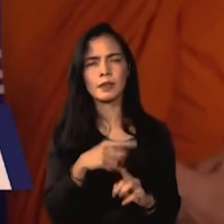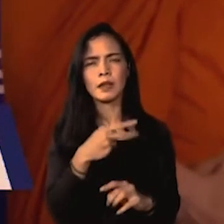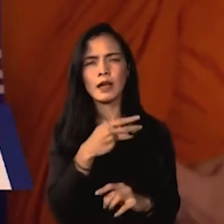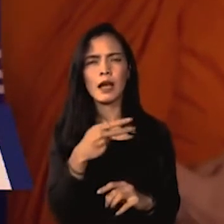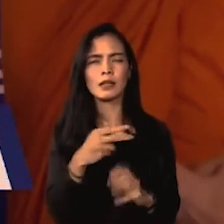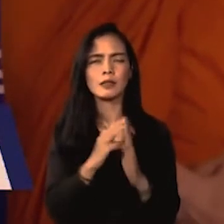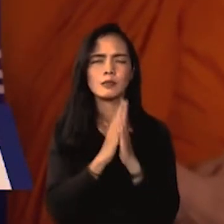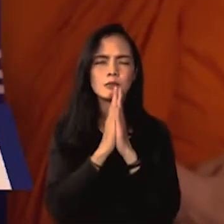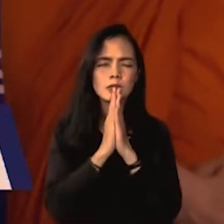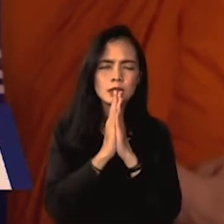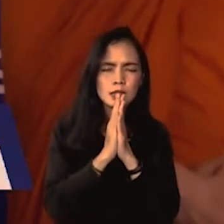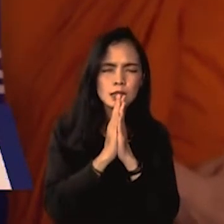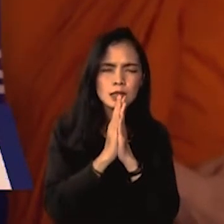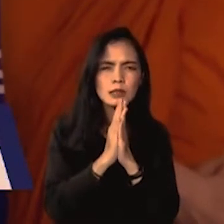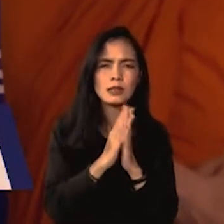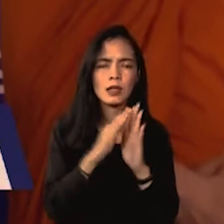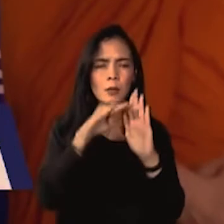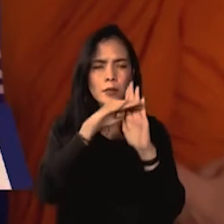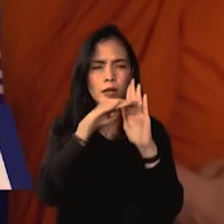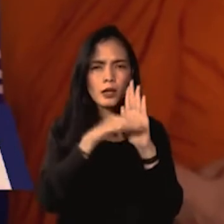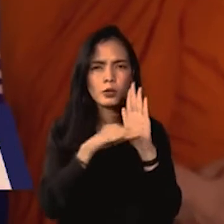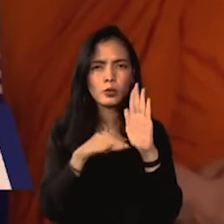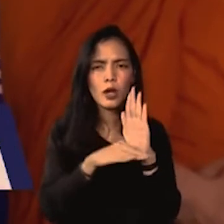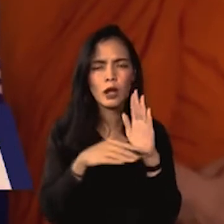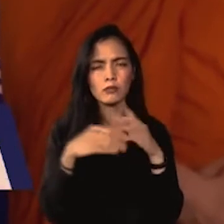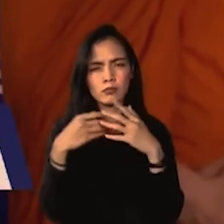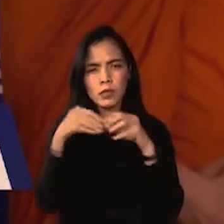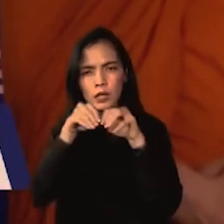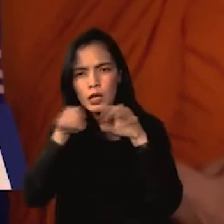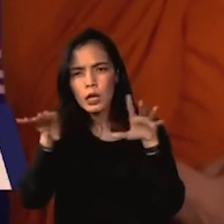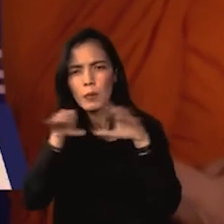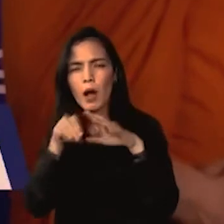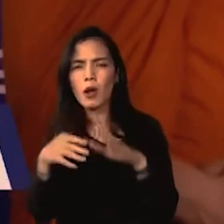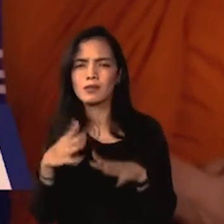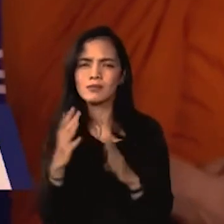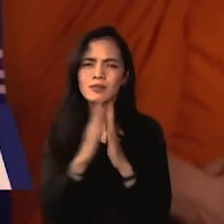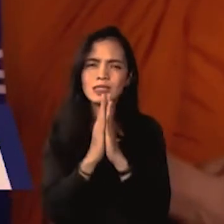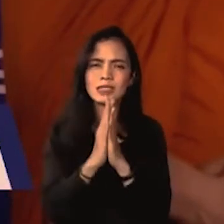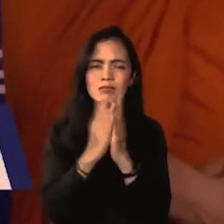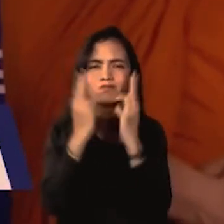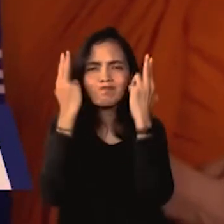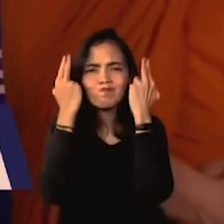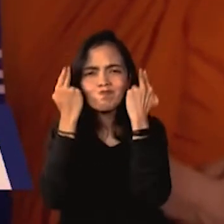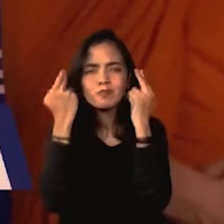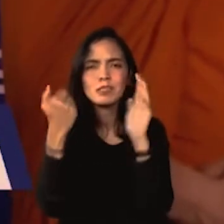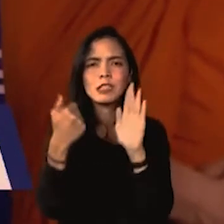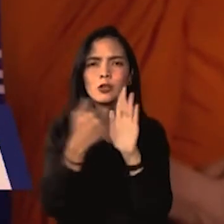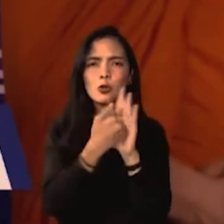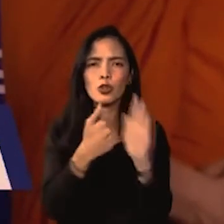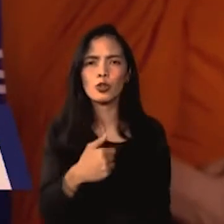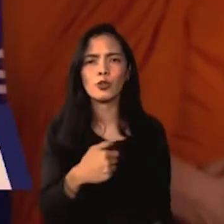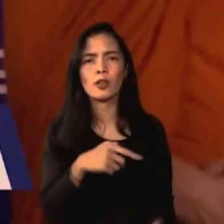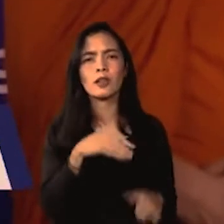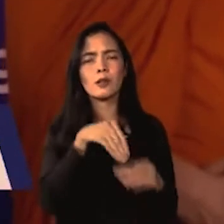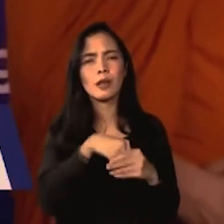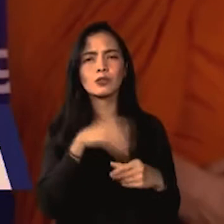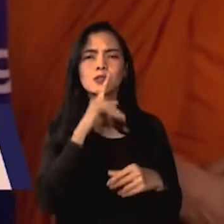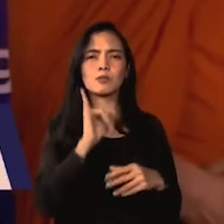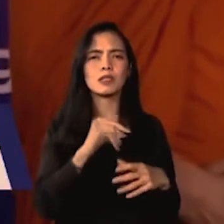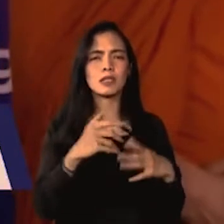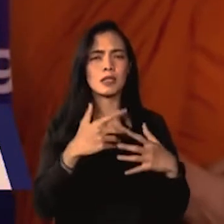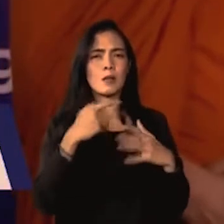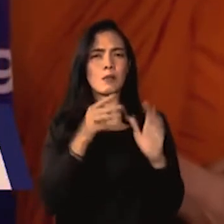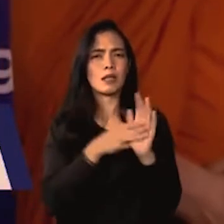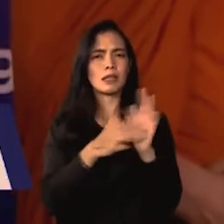minta untuk itu tetap diikuti, diterapkan dengan baik. Juga termasuk protokol kesehatan yang